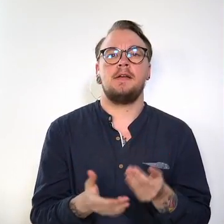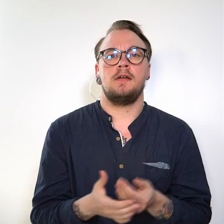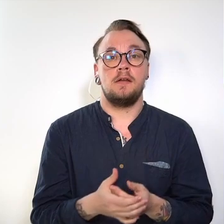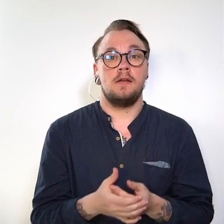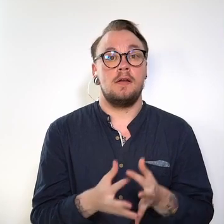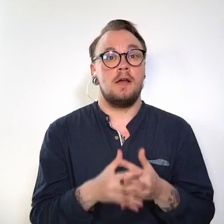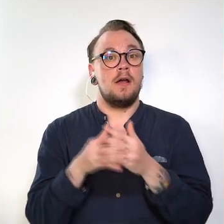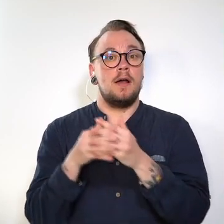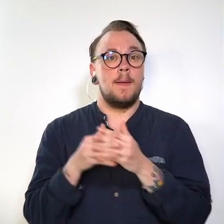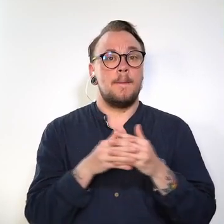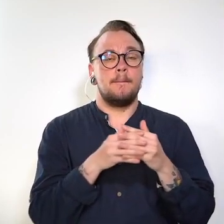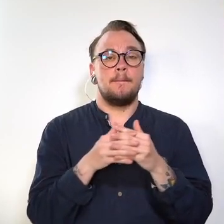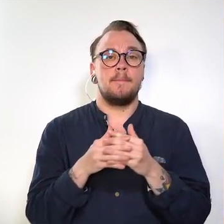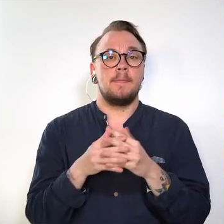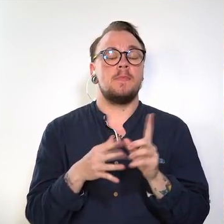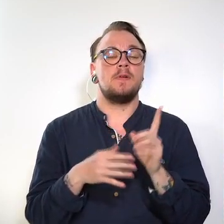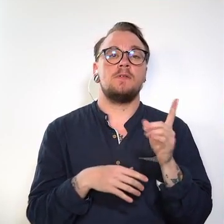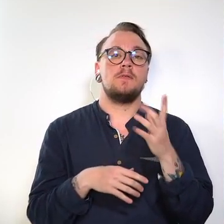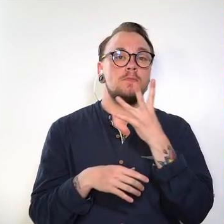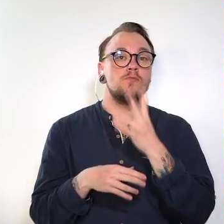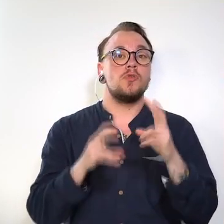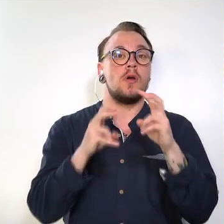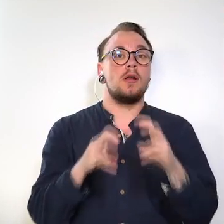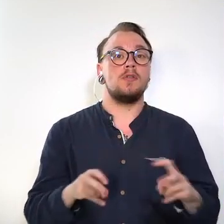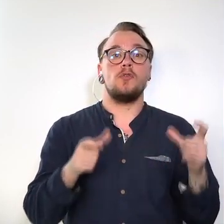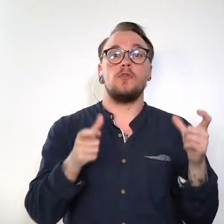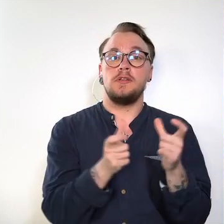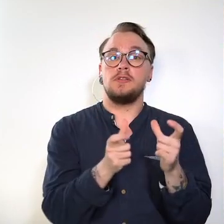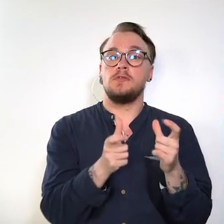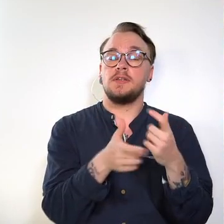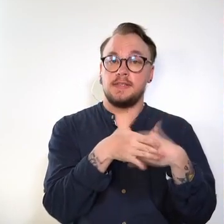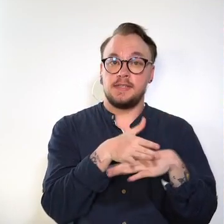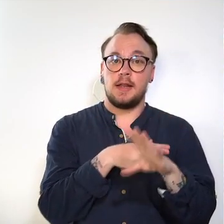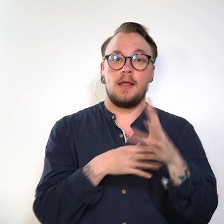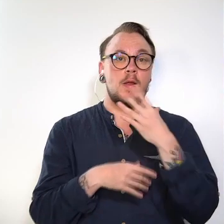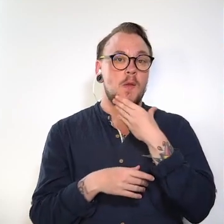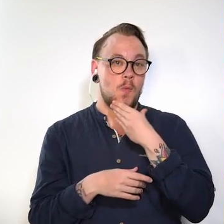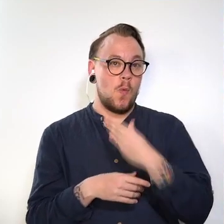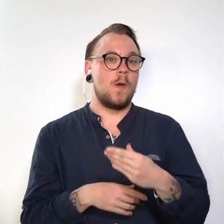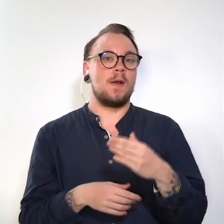Jenkkien psykoanalyytikkoyhdistyksen sisällä olevat nuoret analyytikot